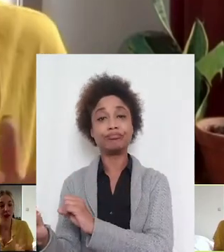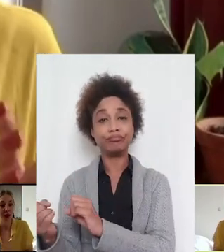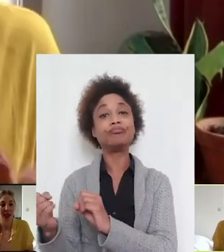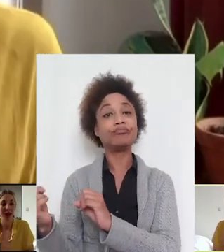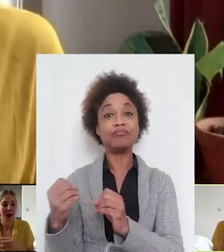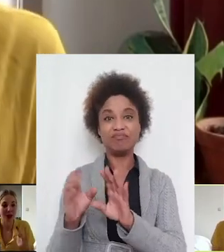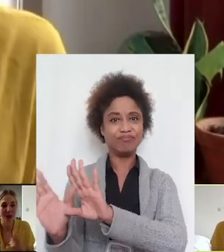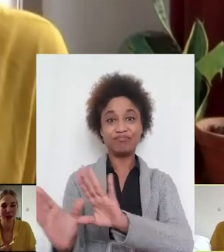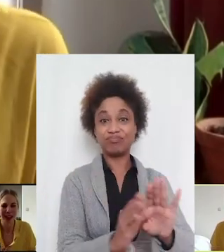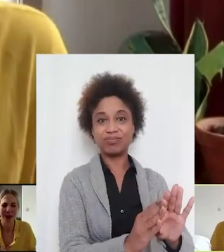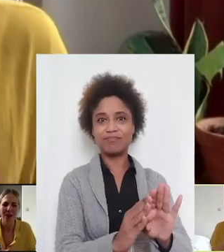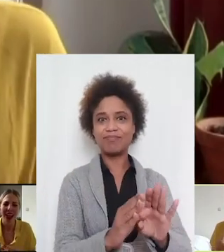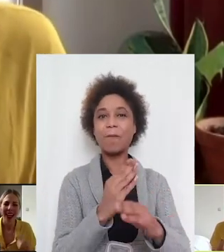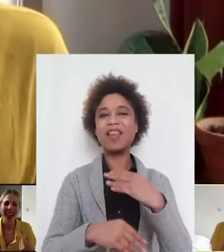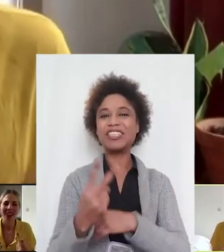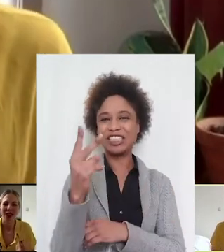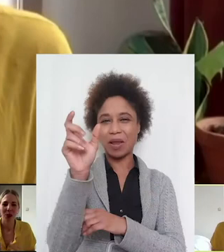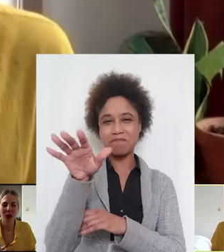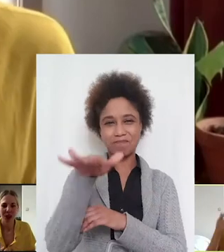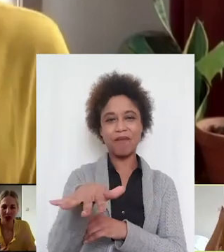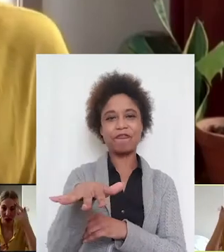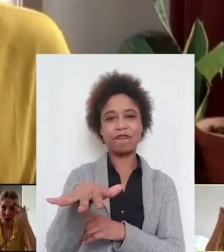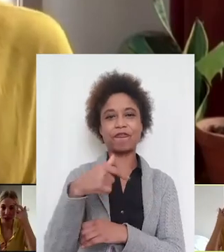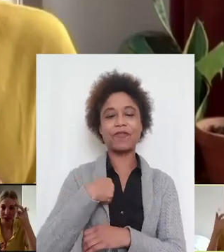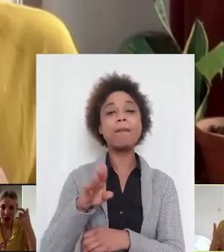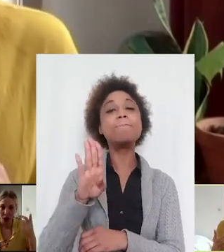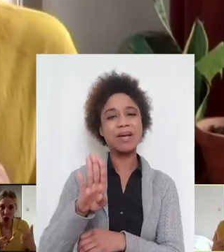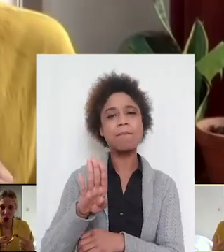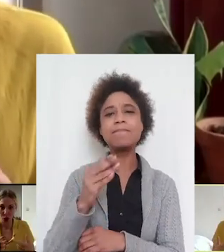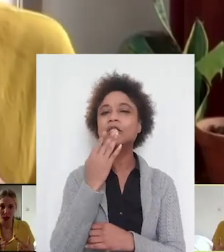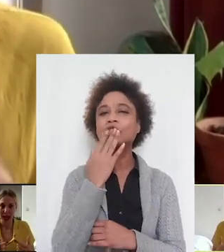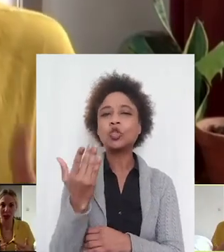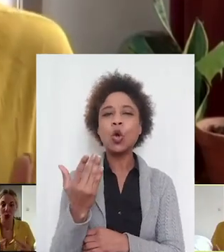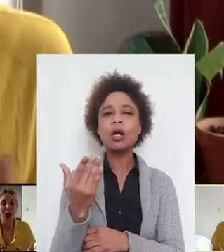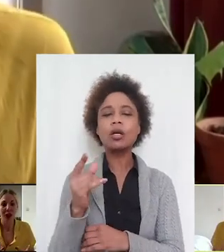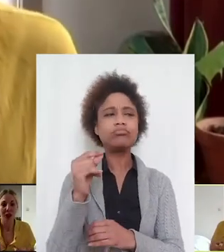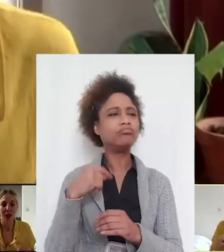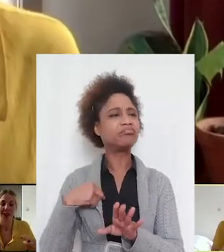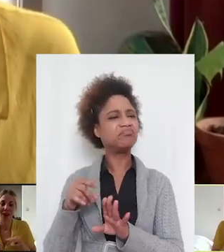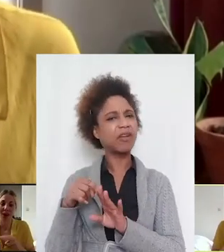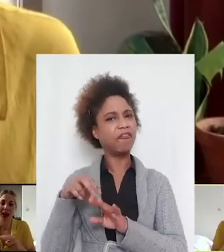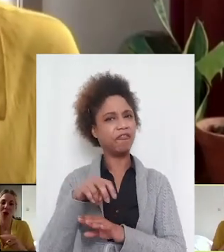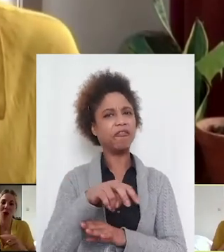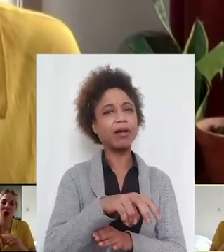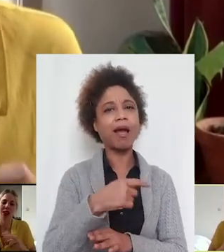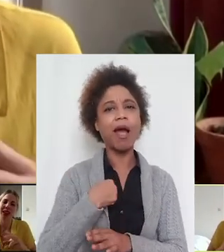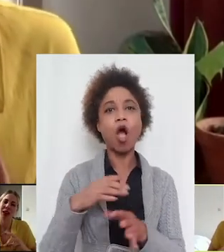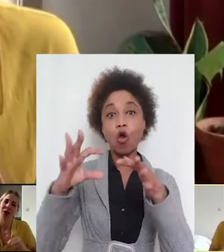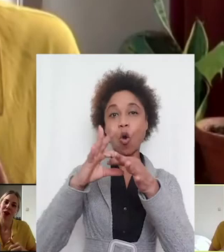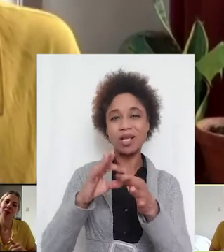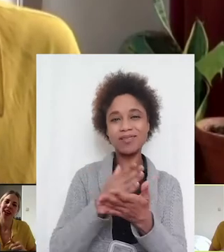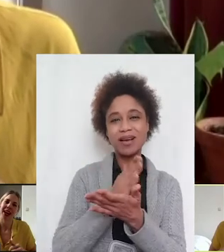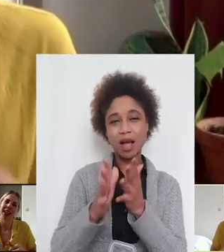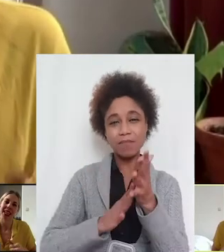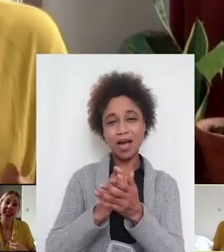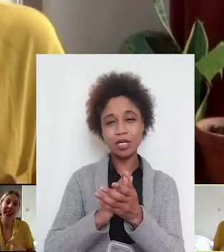uit het beeld, behalve 2. En terwijl Bram Suiker afliep, zocht hij contact met de gebarentolken en